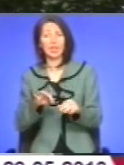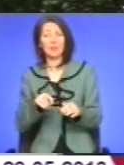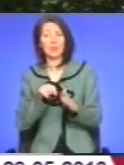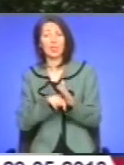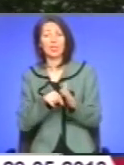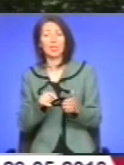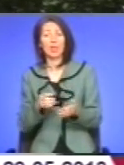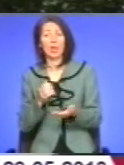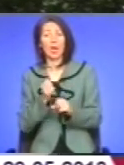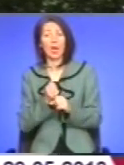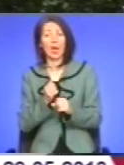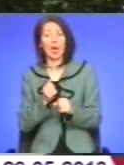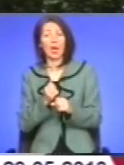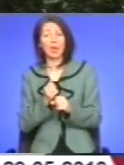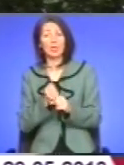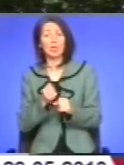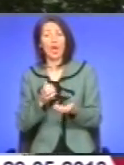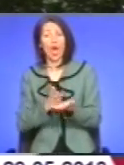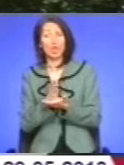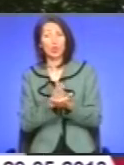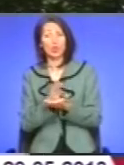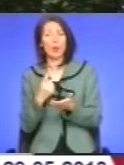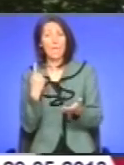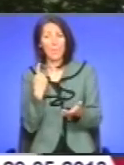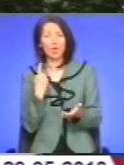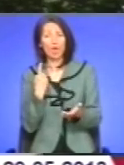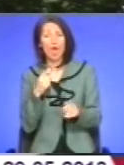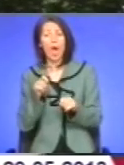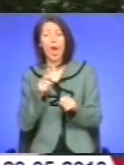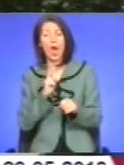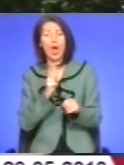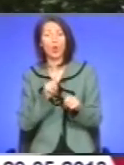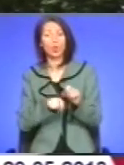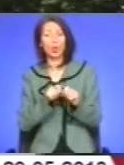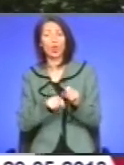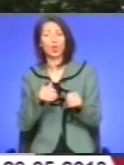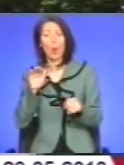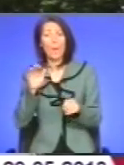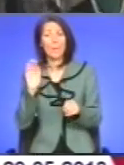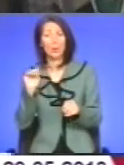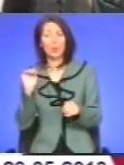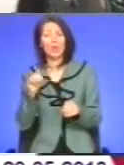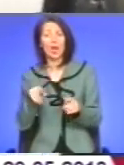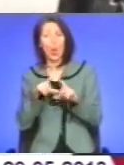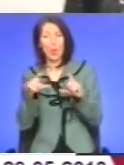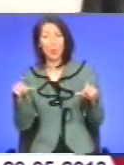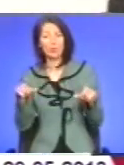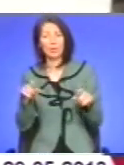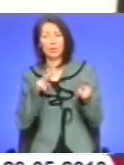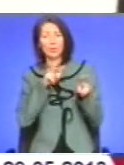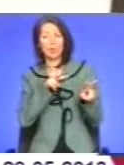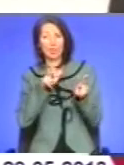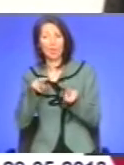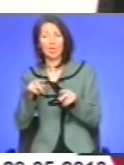несення служби у патрулях, на контрольно-пропускних пунктах та спостережних постах. Старший сержант служби